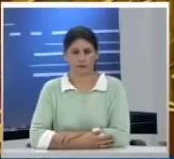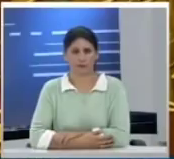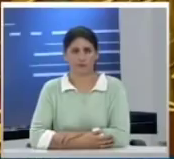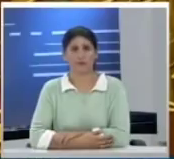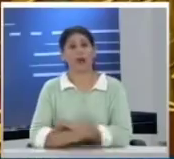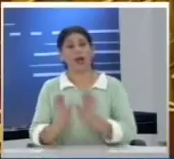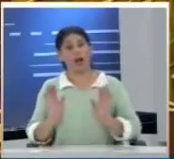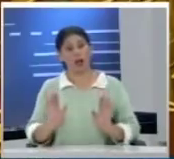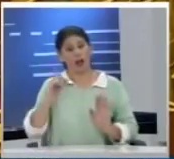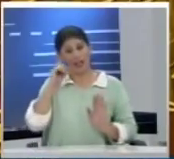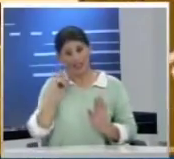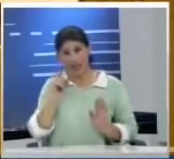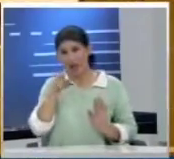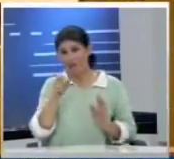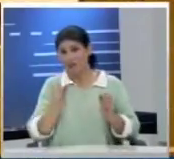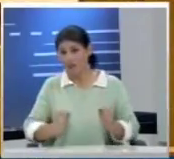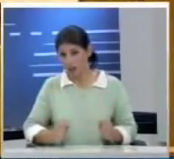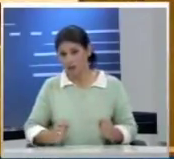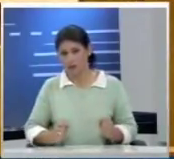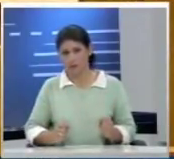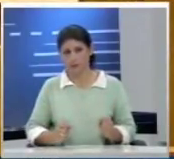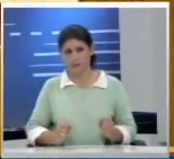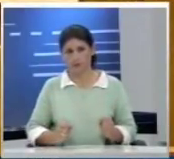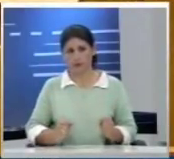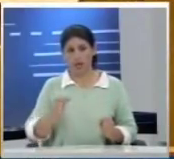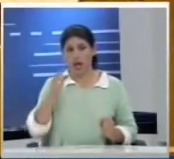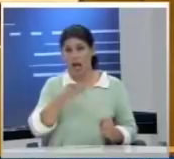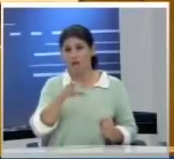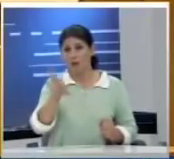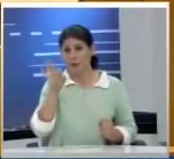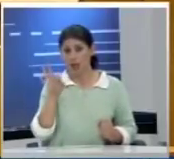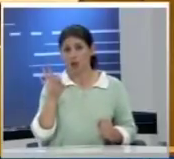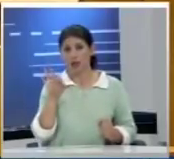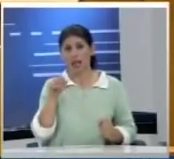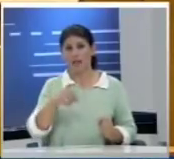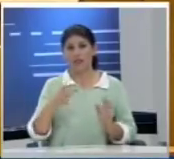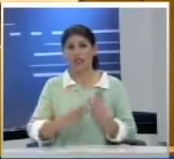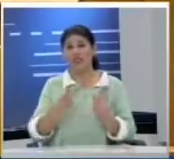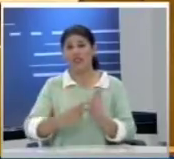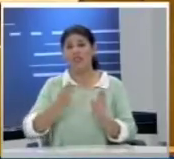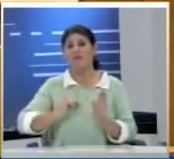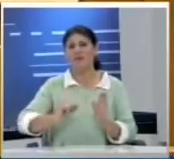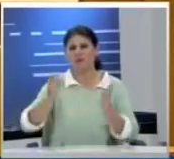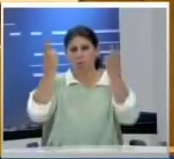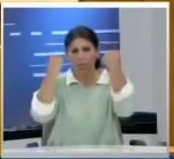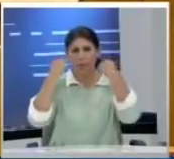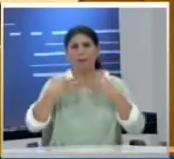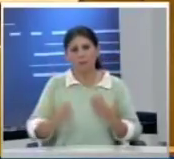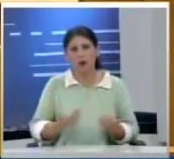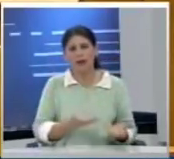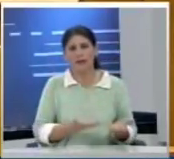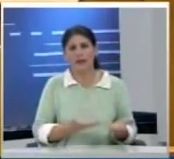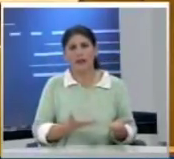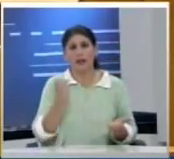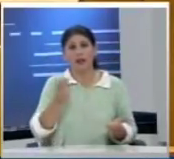Αλλά να ξέρετε ότι αυτή σας η στάση, αυτή σας η επιλογή, αυτή η διπλή δειλία, σας